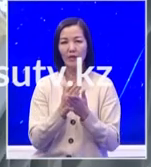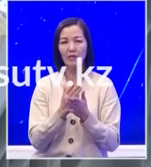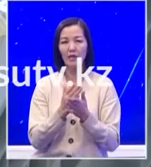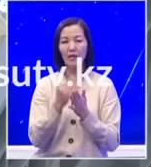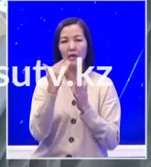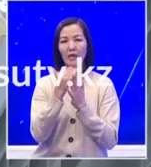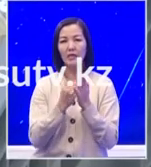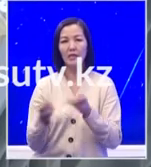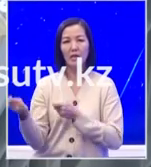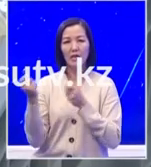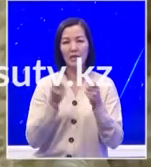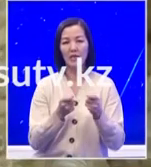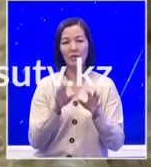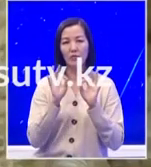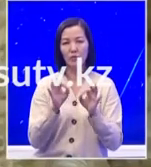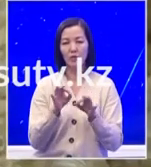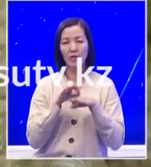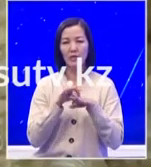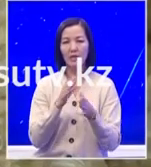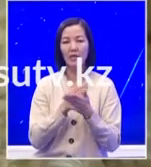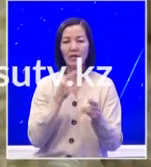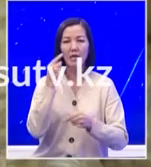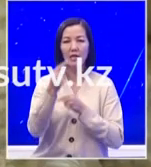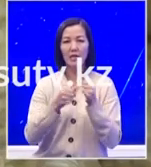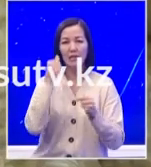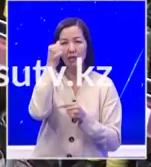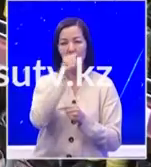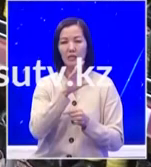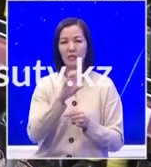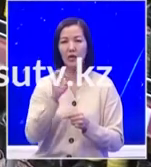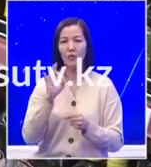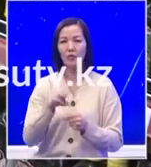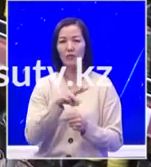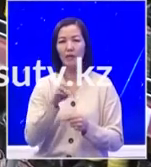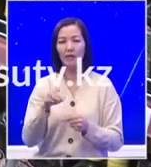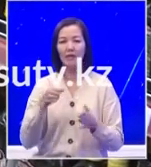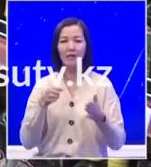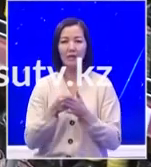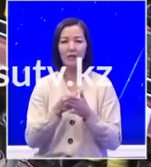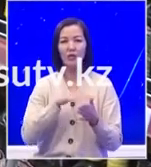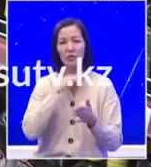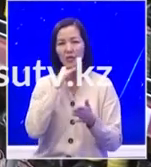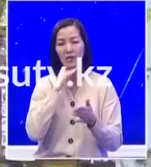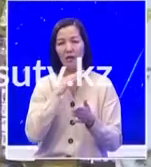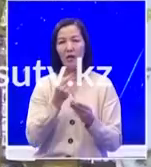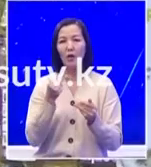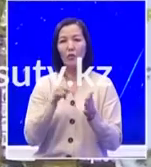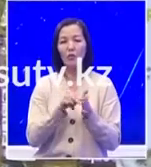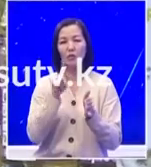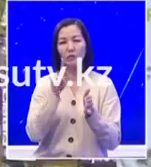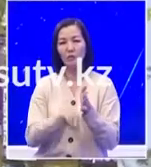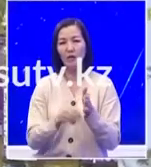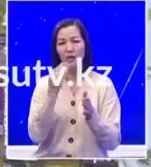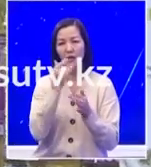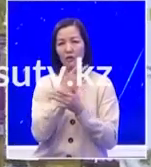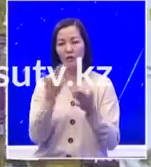сай жүзеге асырылады. Қордағы тауар келер жылдың сәуір-мамыр айына дейін жетеді дейді мамандар. Қолжетімді бағадағы азық-түліктерді